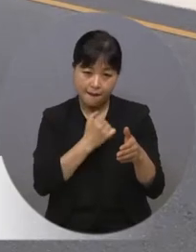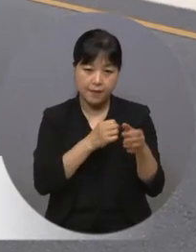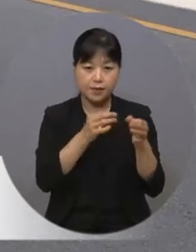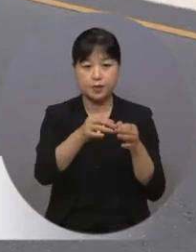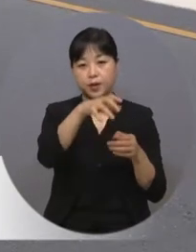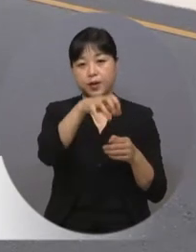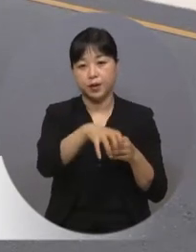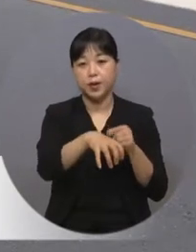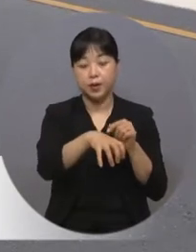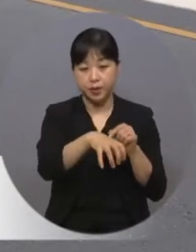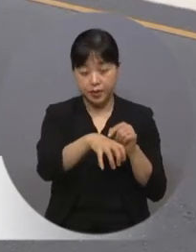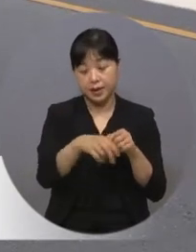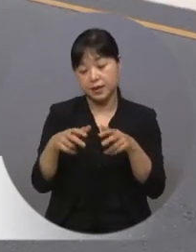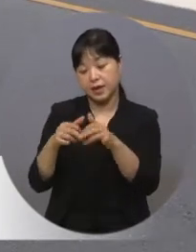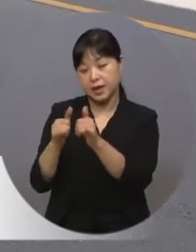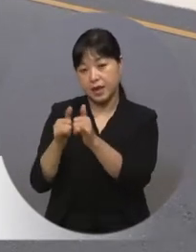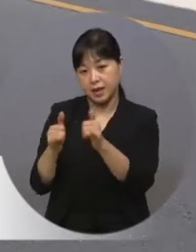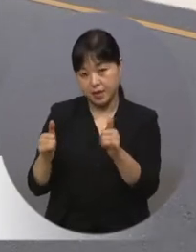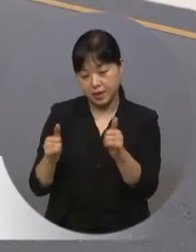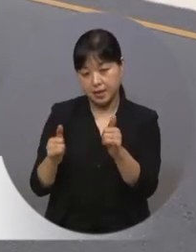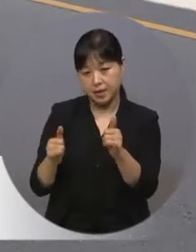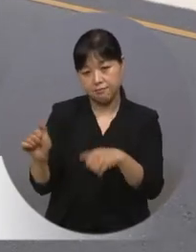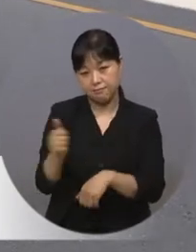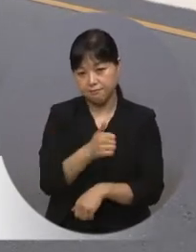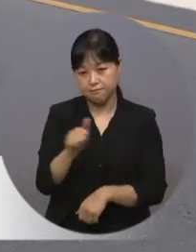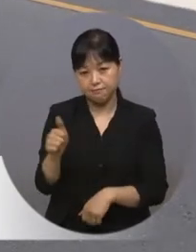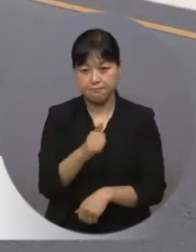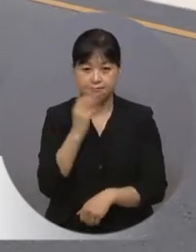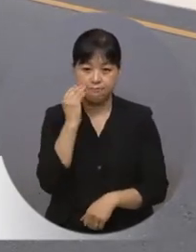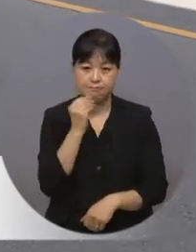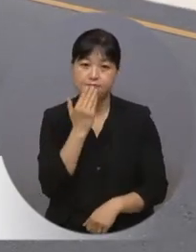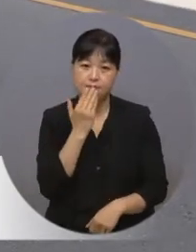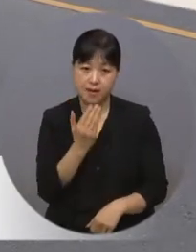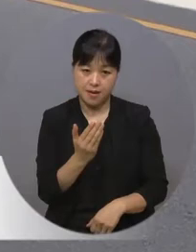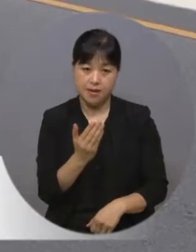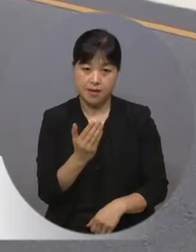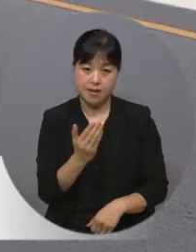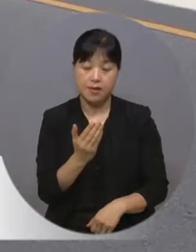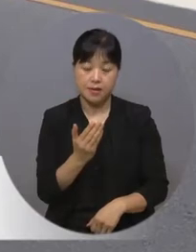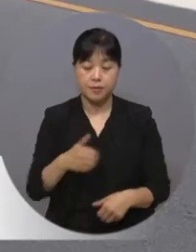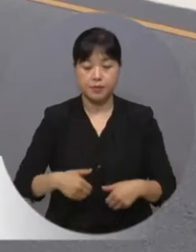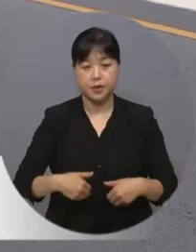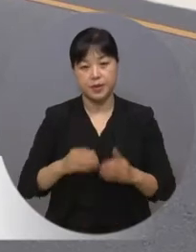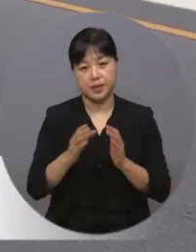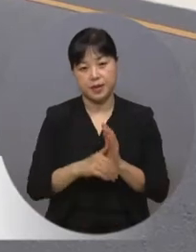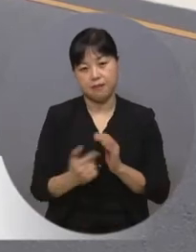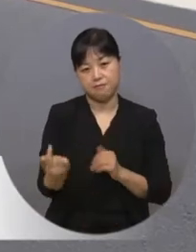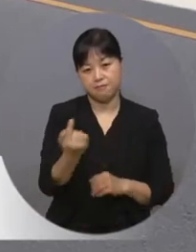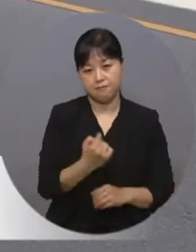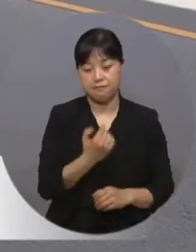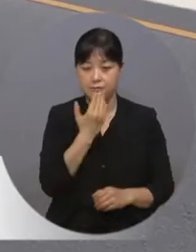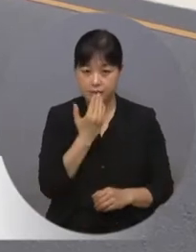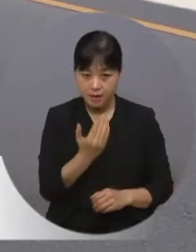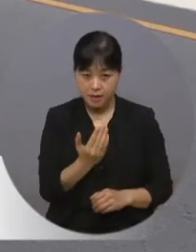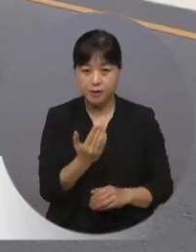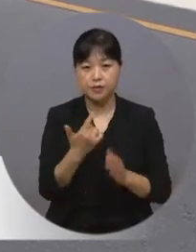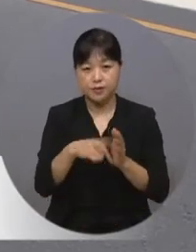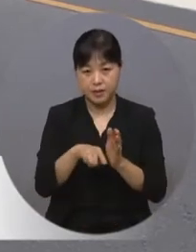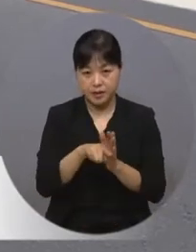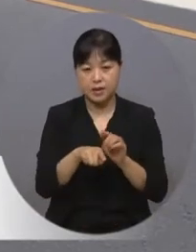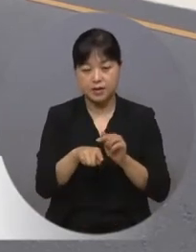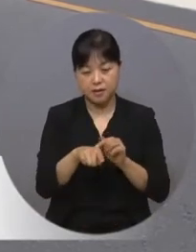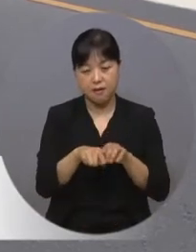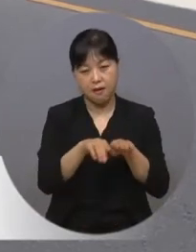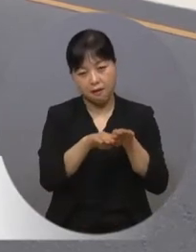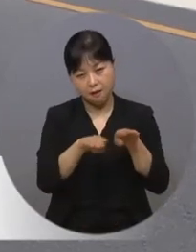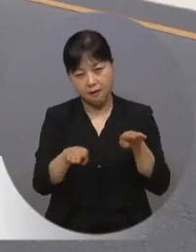모든 점포를 우리 장애인이 원활하게 필요할 때 이용할 수 있도록 최선을 다해서